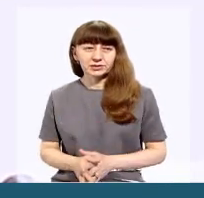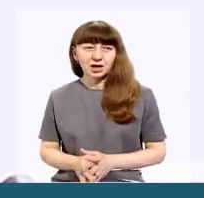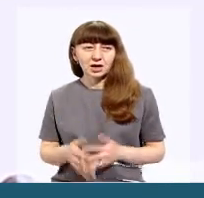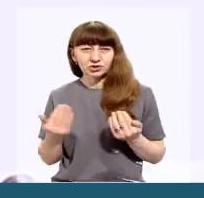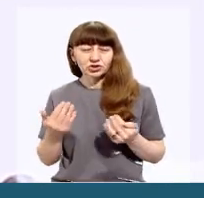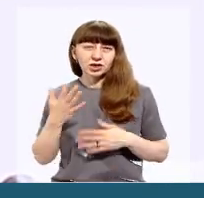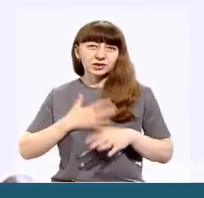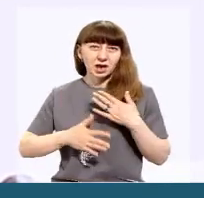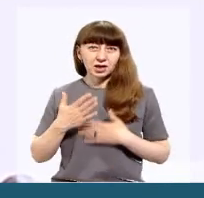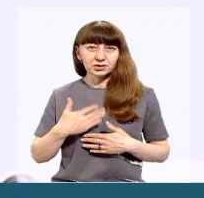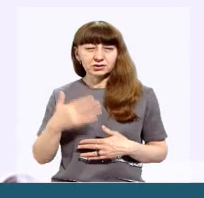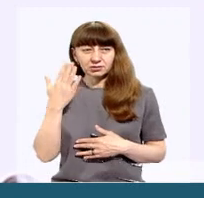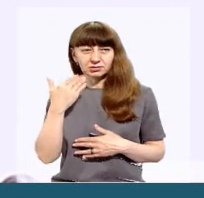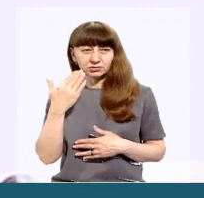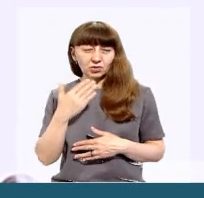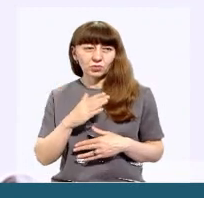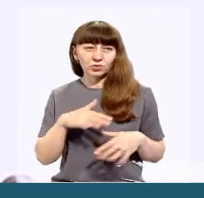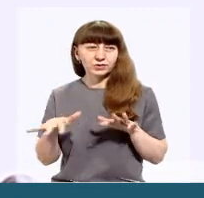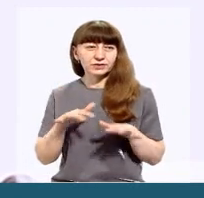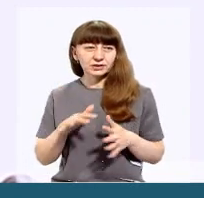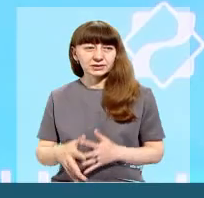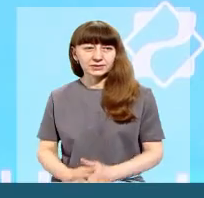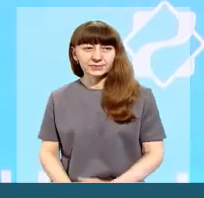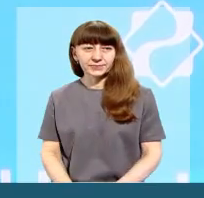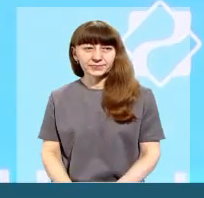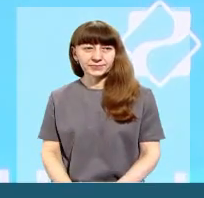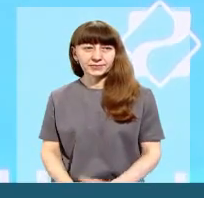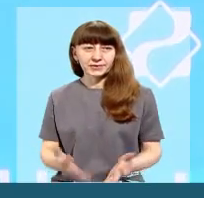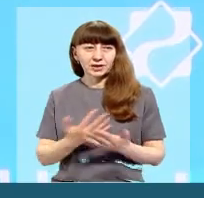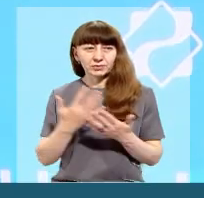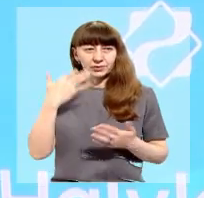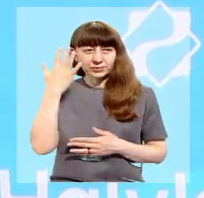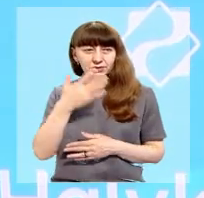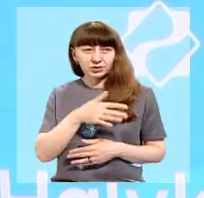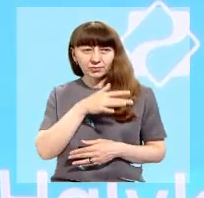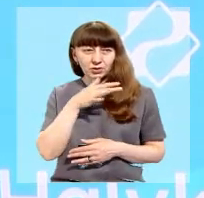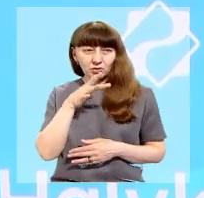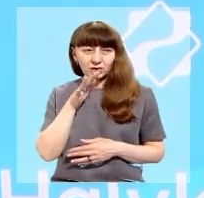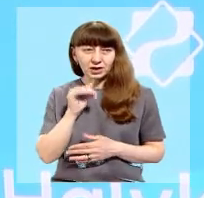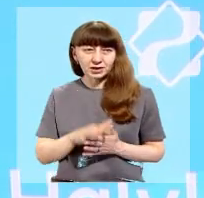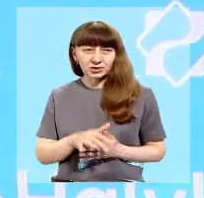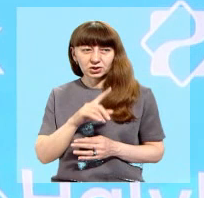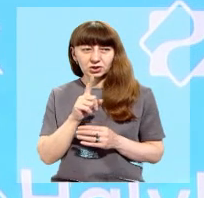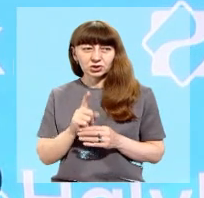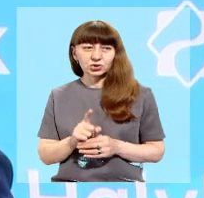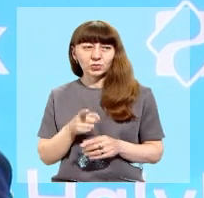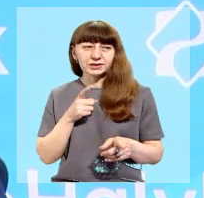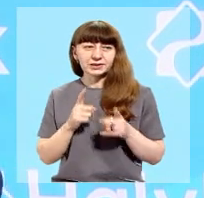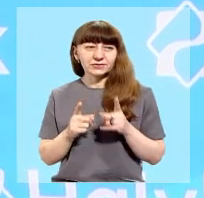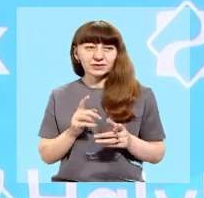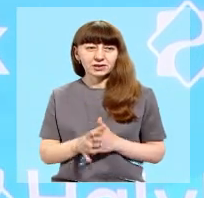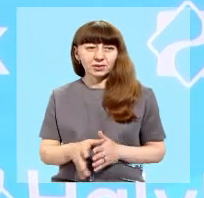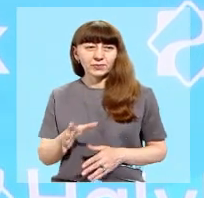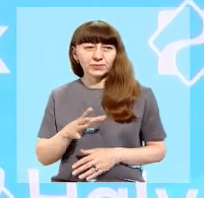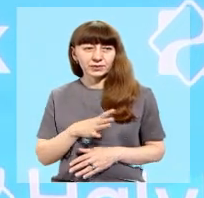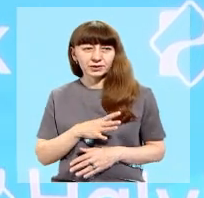рады, спасибо вам, что нам выдали эту машину. Мы мечтали много лет, чтобы действительно